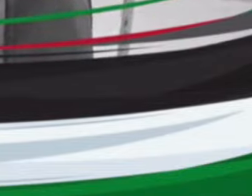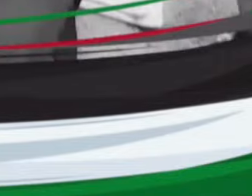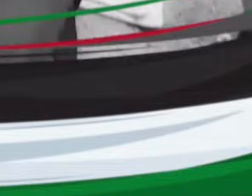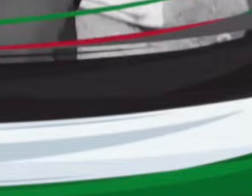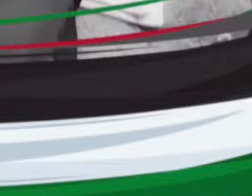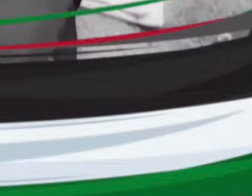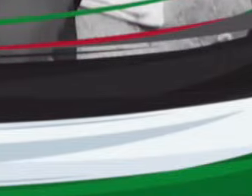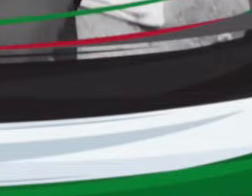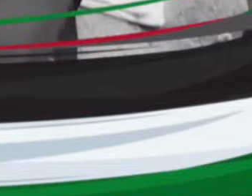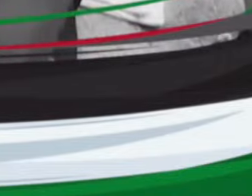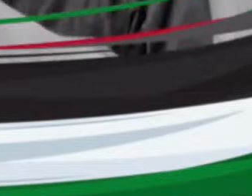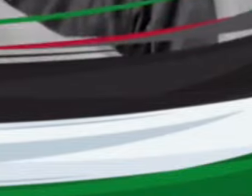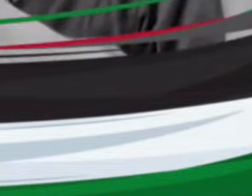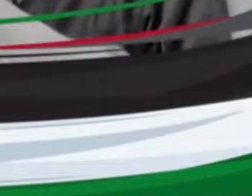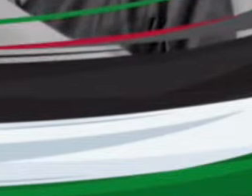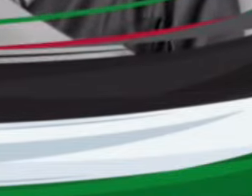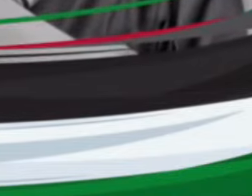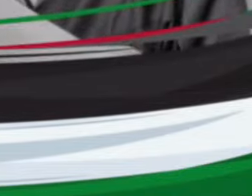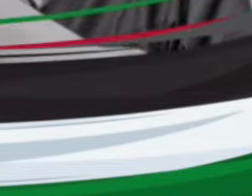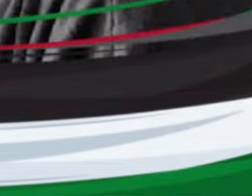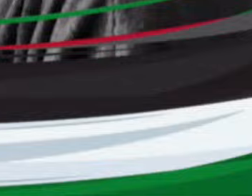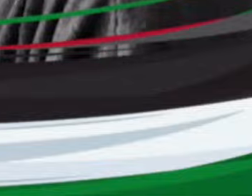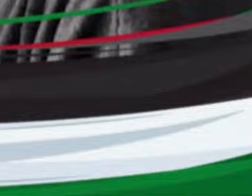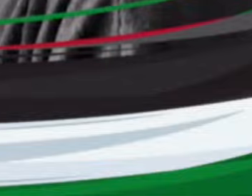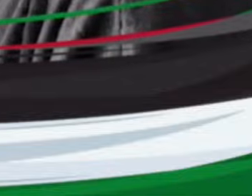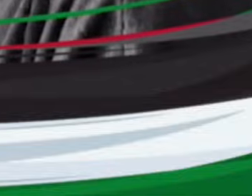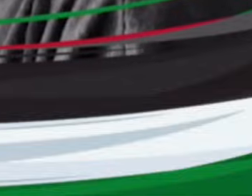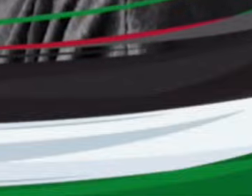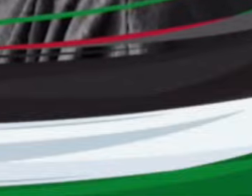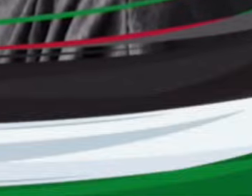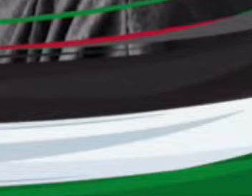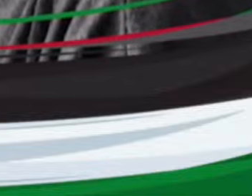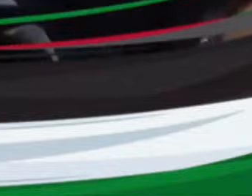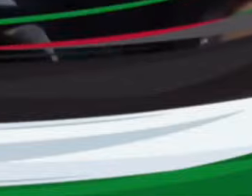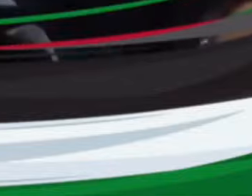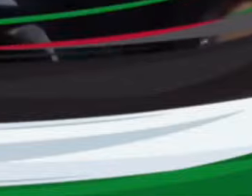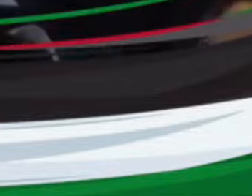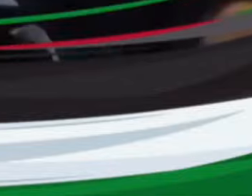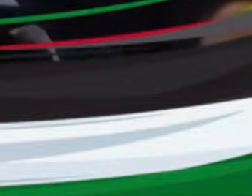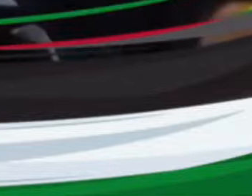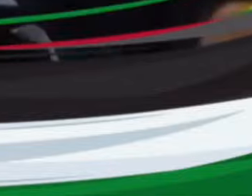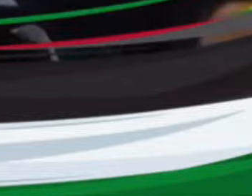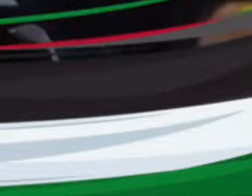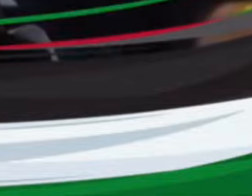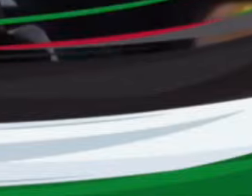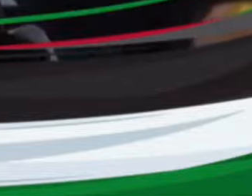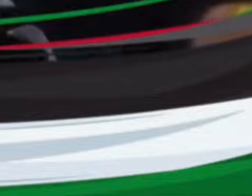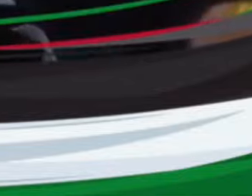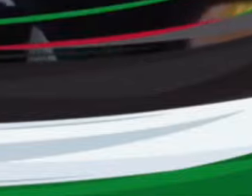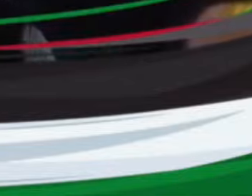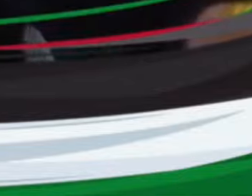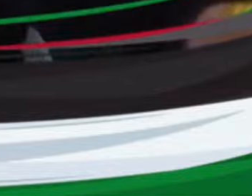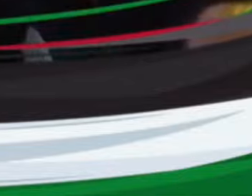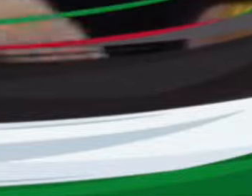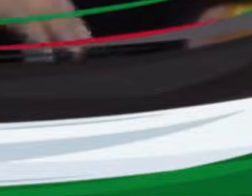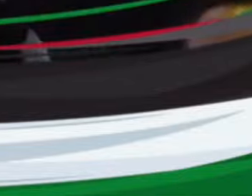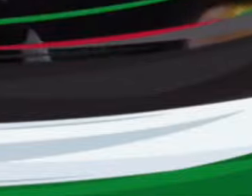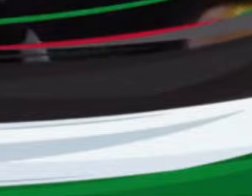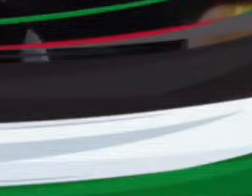untuk diberi rawatan. Kita akan teruskan tanpa tolak ansur. Selain daripada itu, saya harap saudara